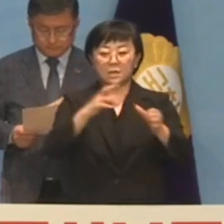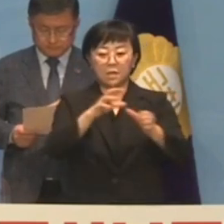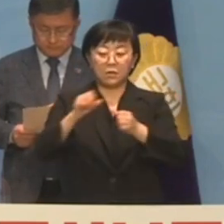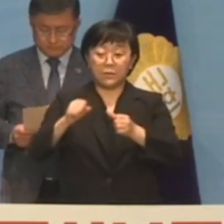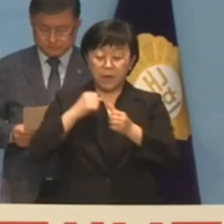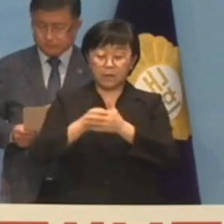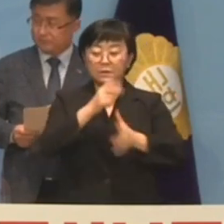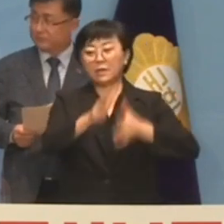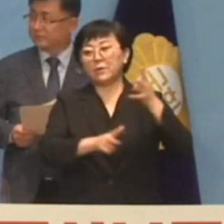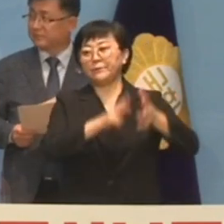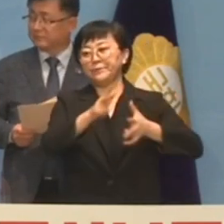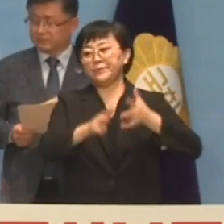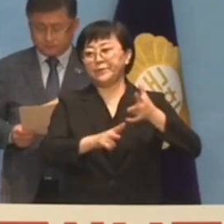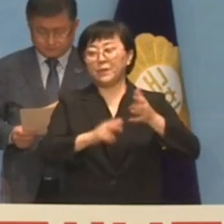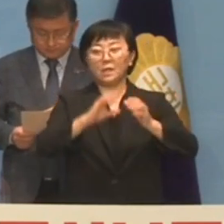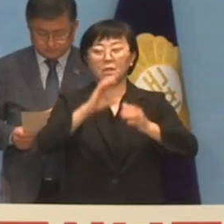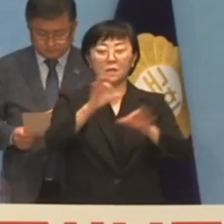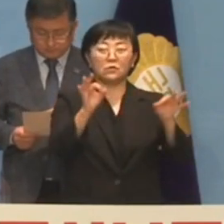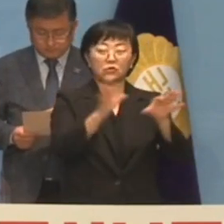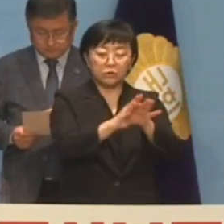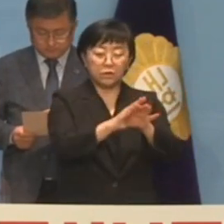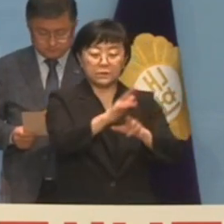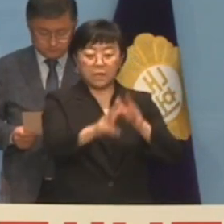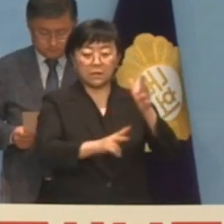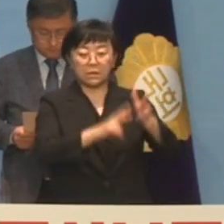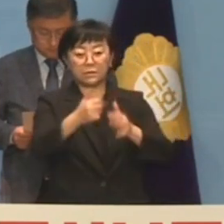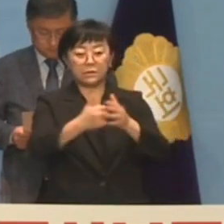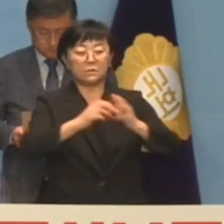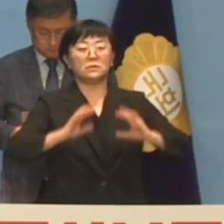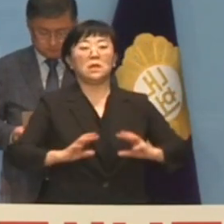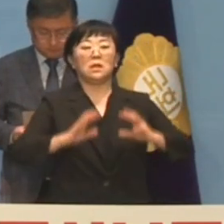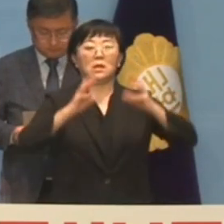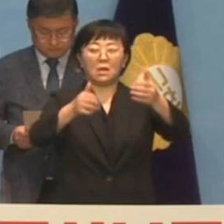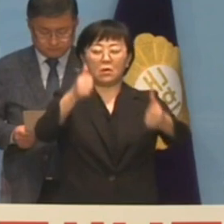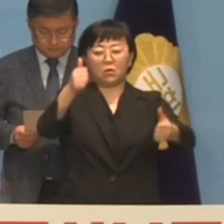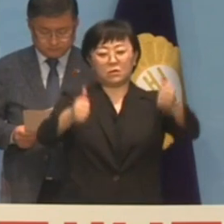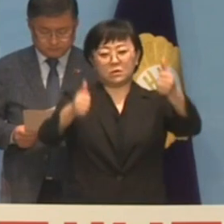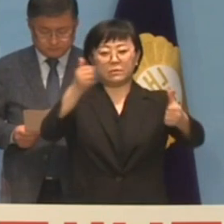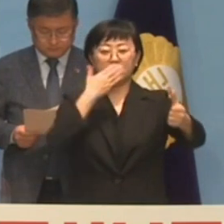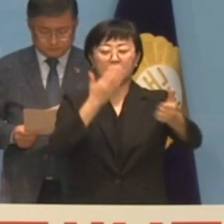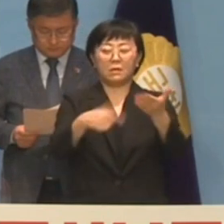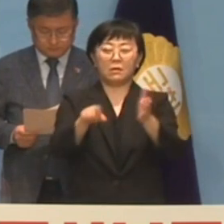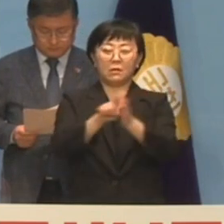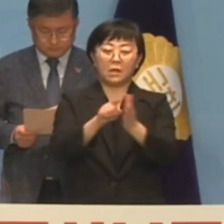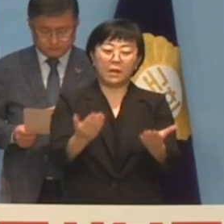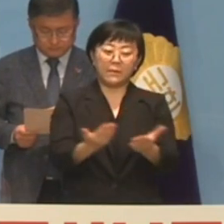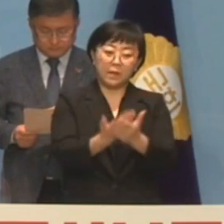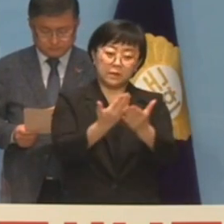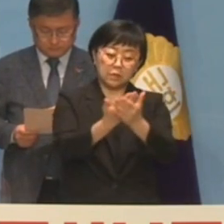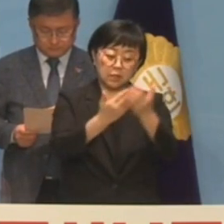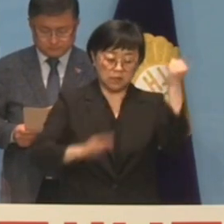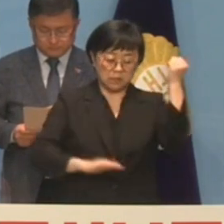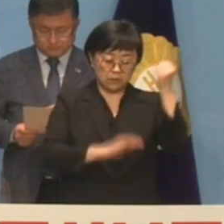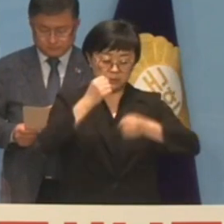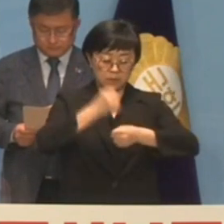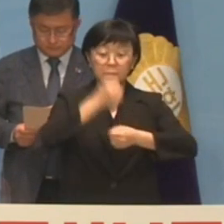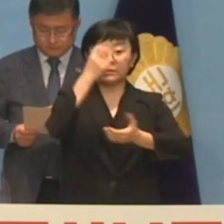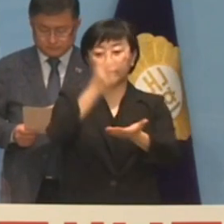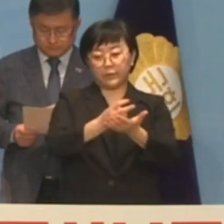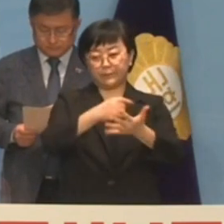산업을 비롯한 탄소중립산업을 세계 수준에서 경쟁할 수 있도록 육성할 기반을 마련하는